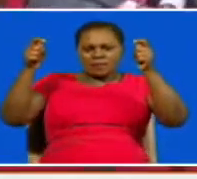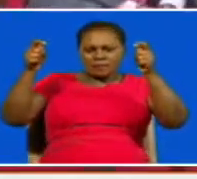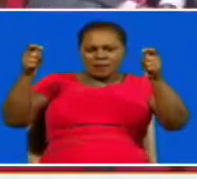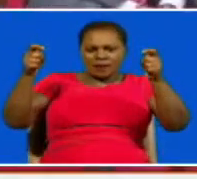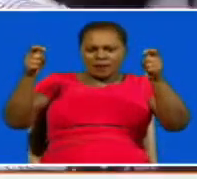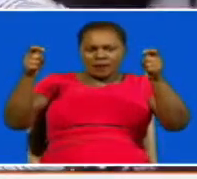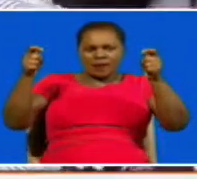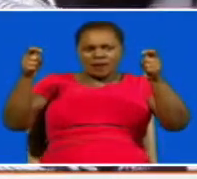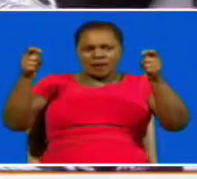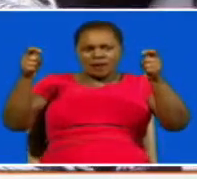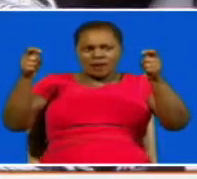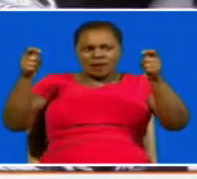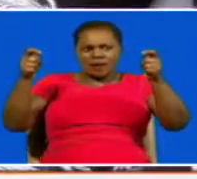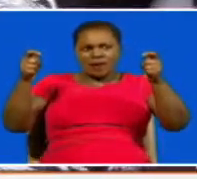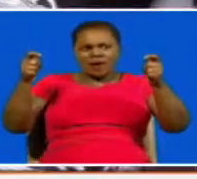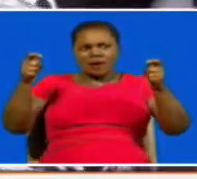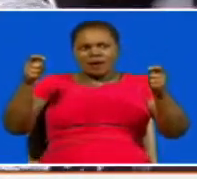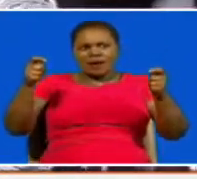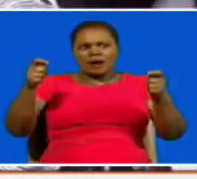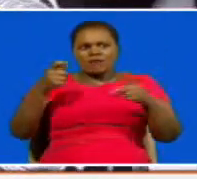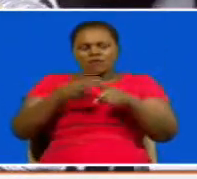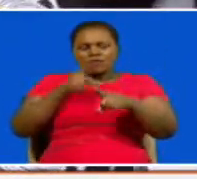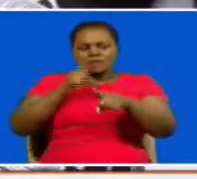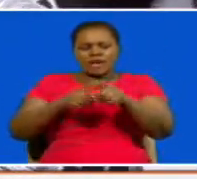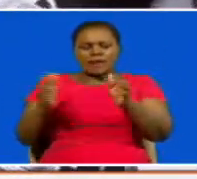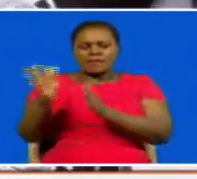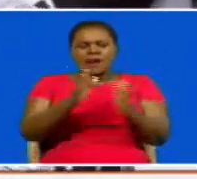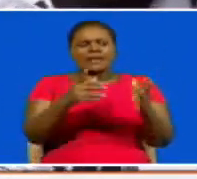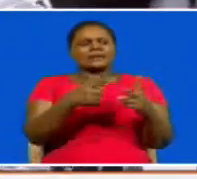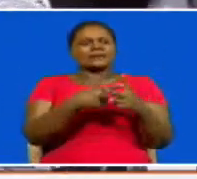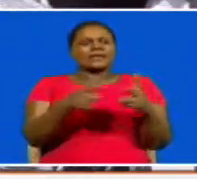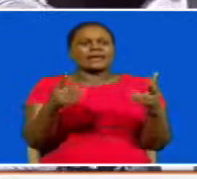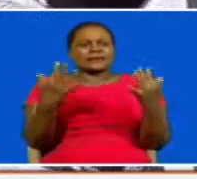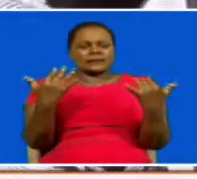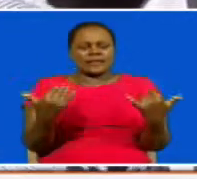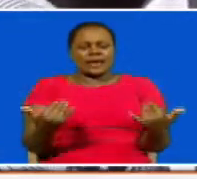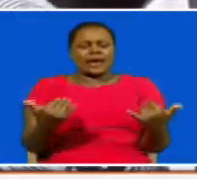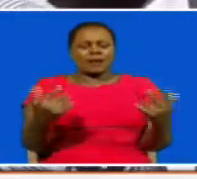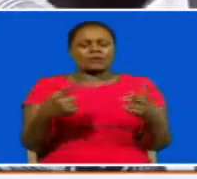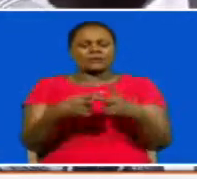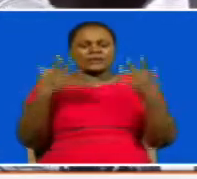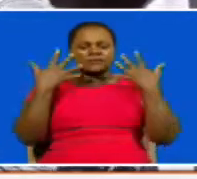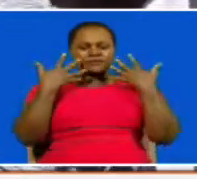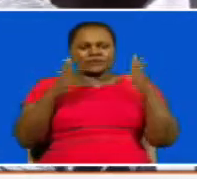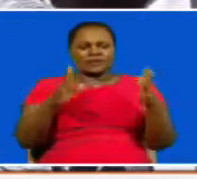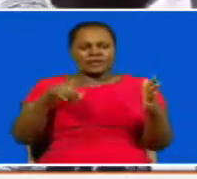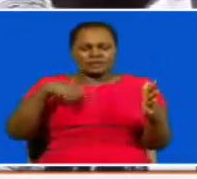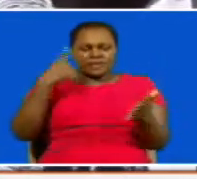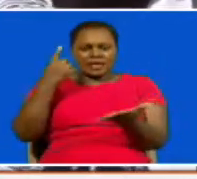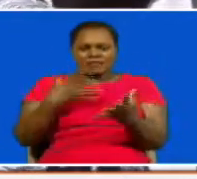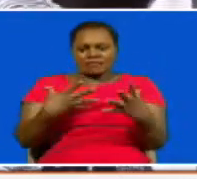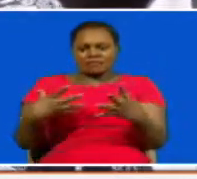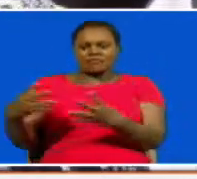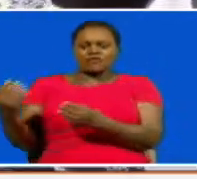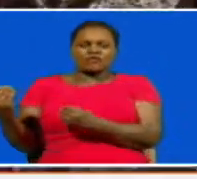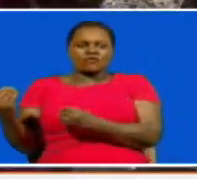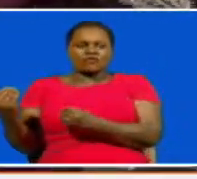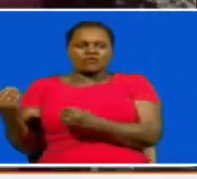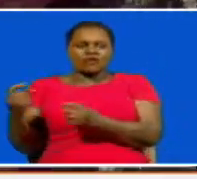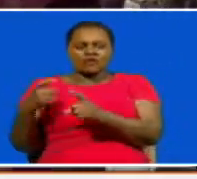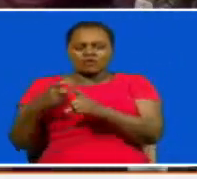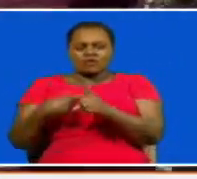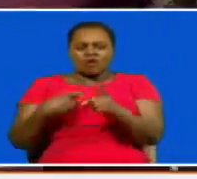ya mabaraza. Pango na mikakati ianzishwe, na imeanza kuanzia sasa, ya sisi kuondoka kwa